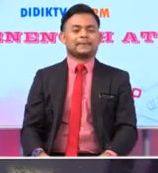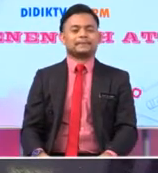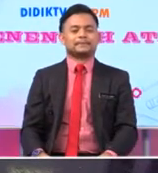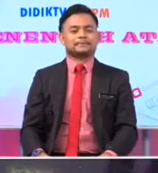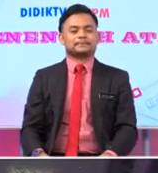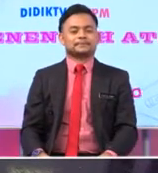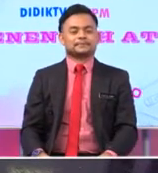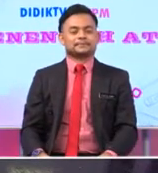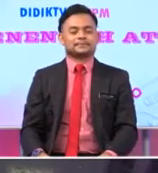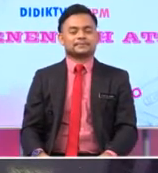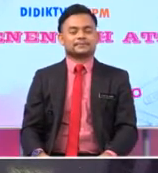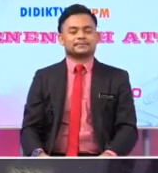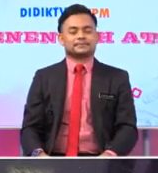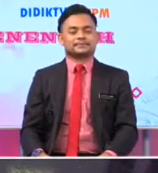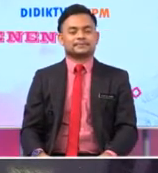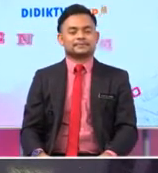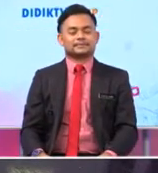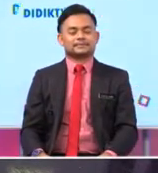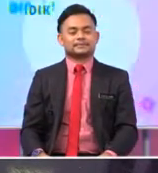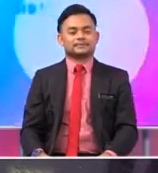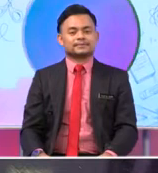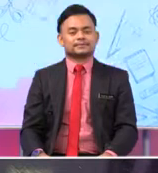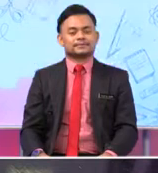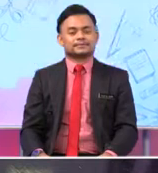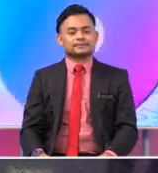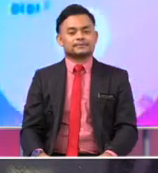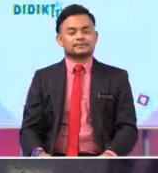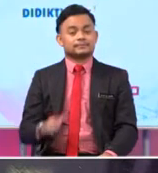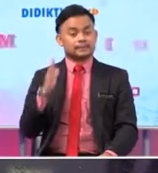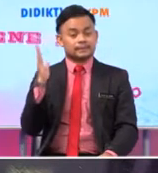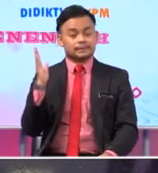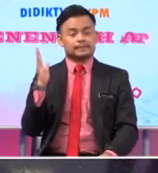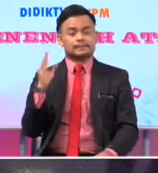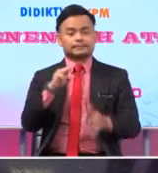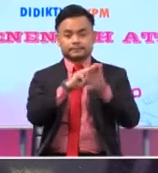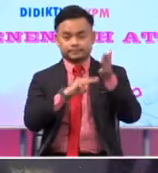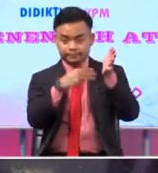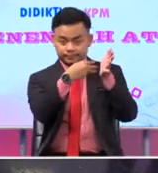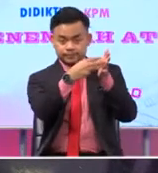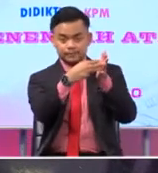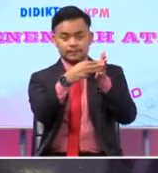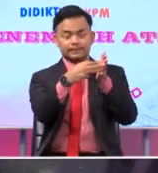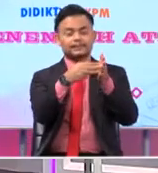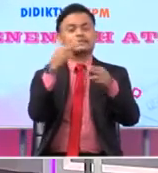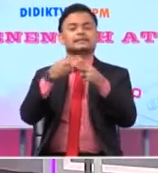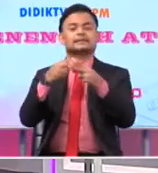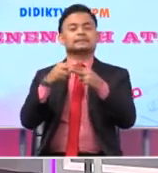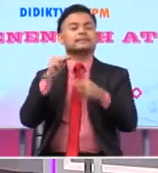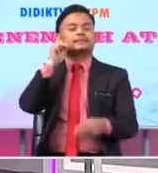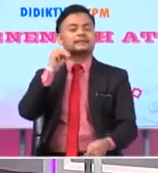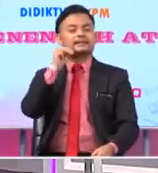Oke jadi tokek apapun ganjaran ini adalah untuk Mira disitu sediakan namun Mira